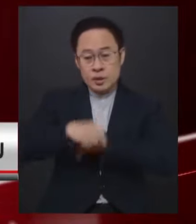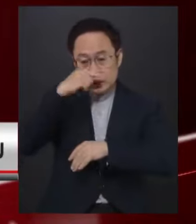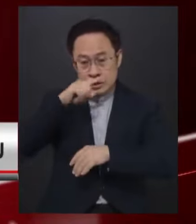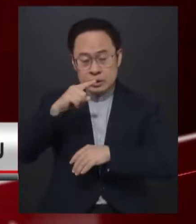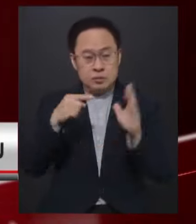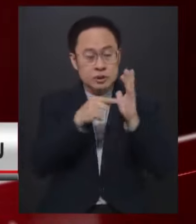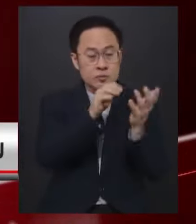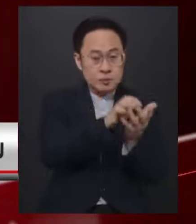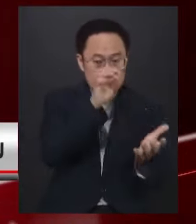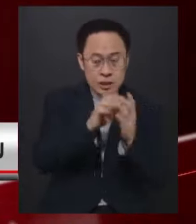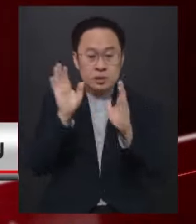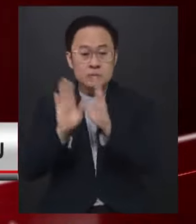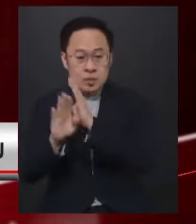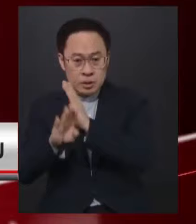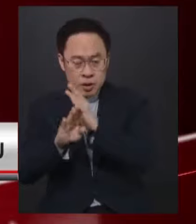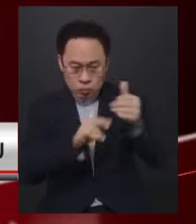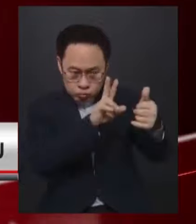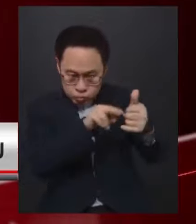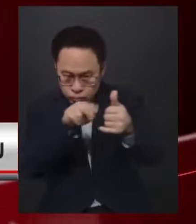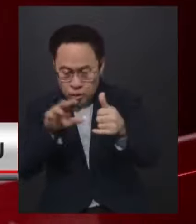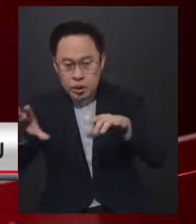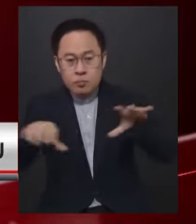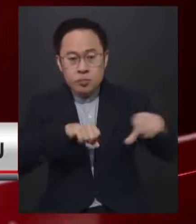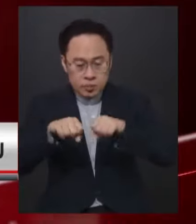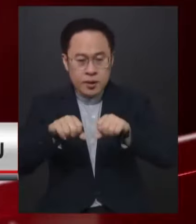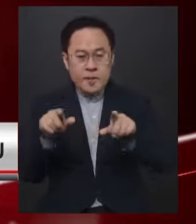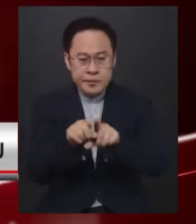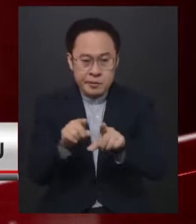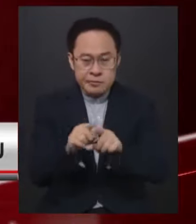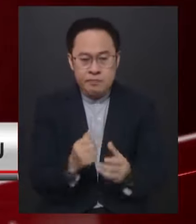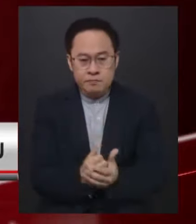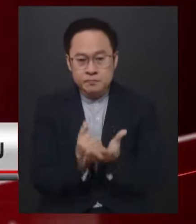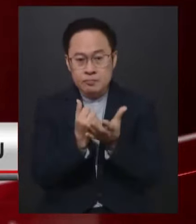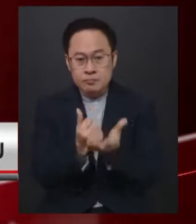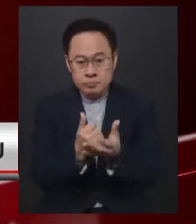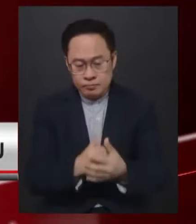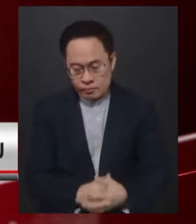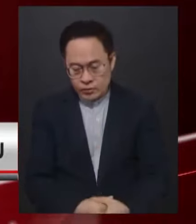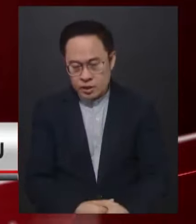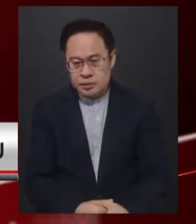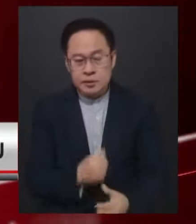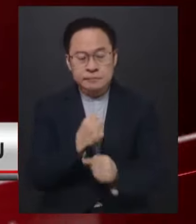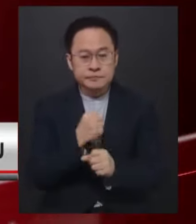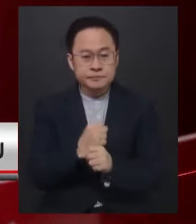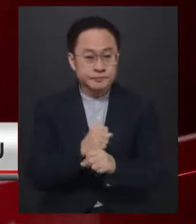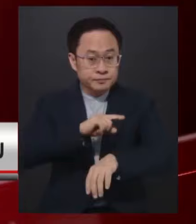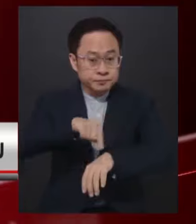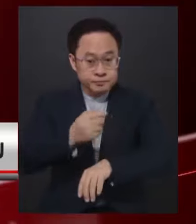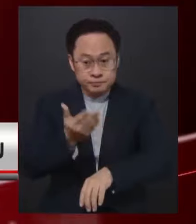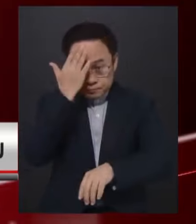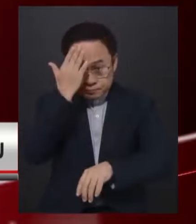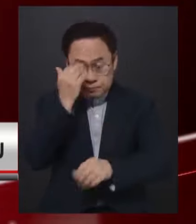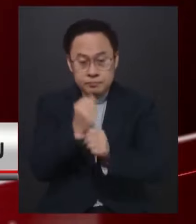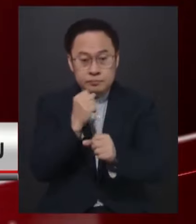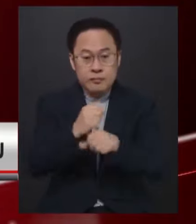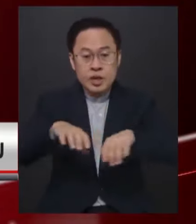รปราการแล้วก็บุรีรัมย์เนี่ยก็จะได้เรียนรู้แท็กติกกันอยู่แล้วนะครับก็ถือว่าเป็นอีกหนึ่งภารกิจที่อย่างที่บอกว่าเวลาเตรียมทีมมันน้อยแล้ว